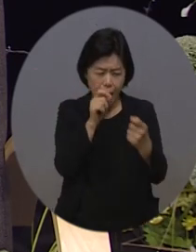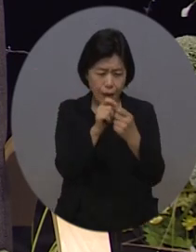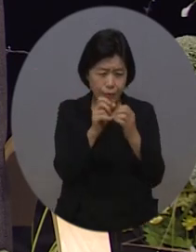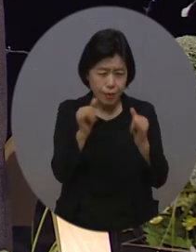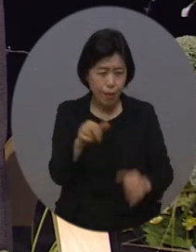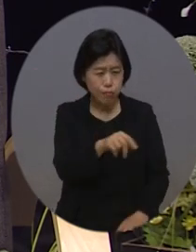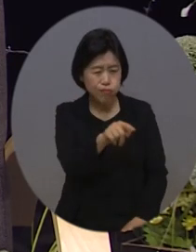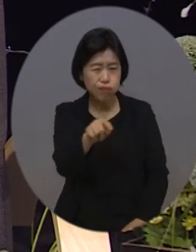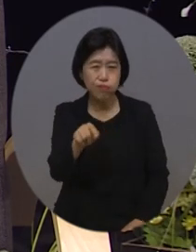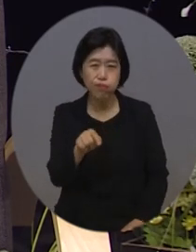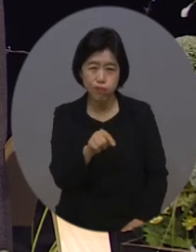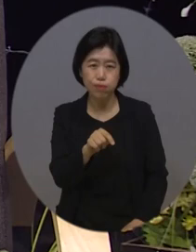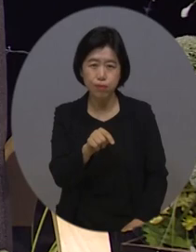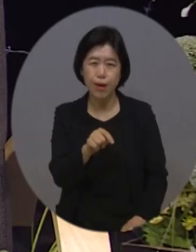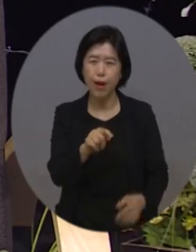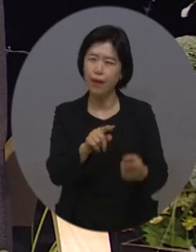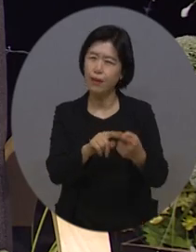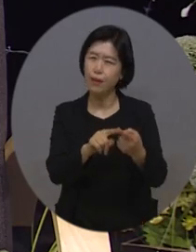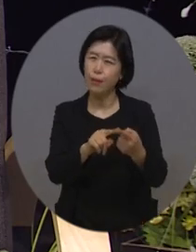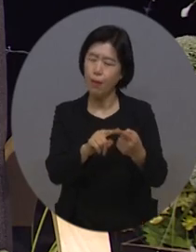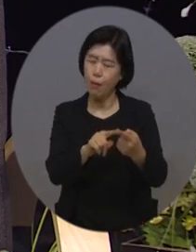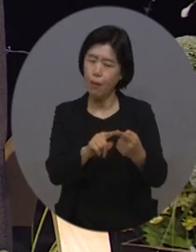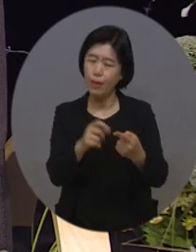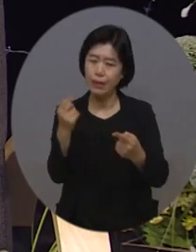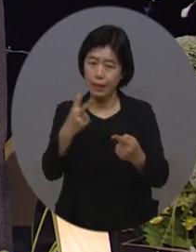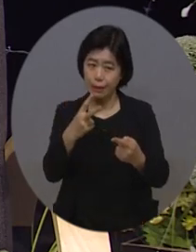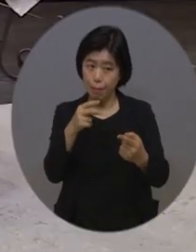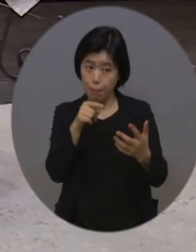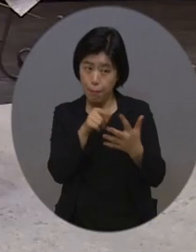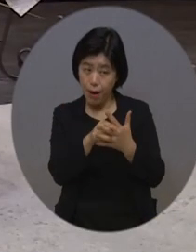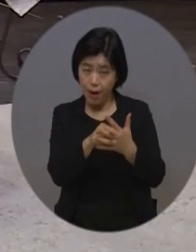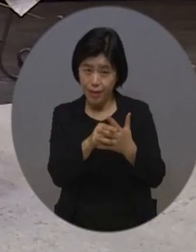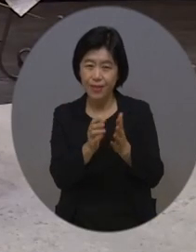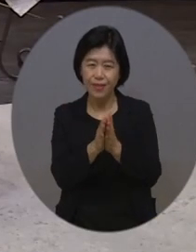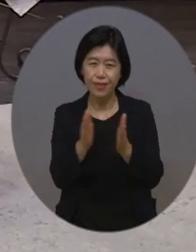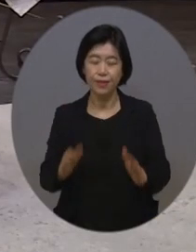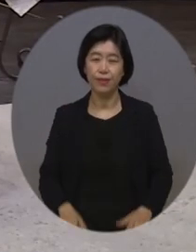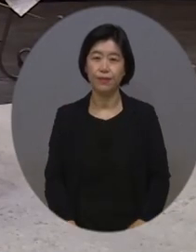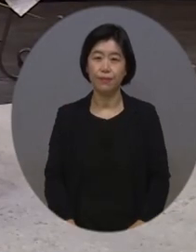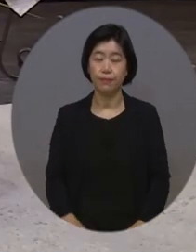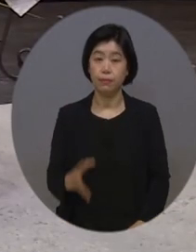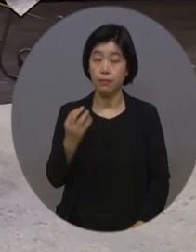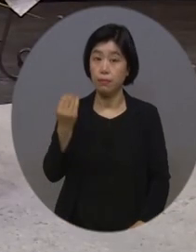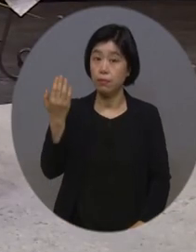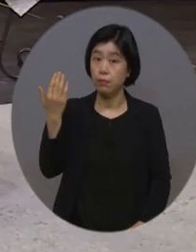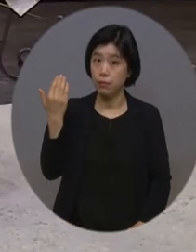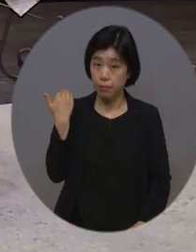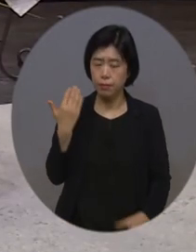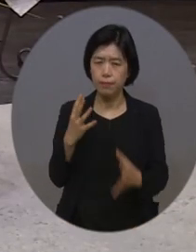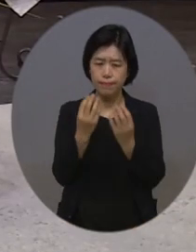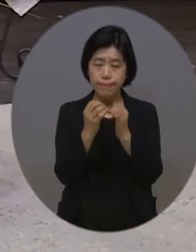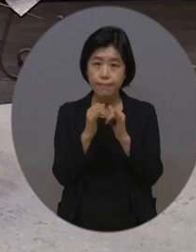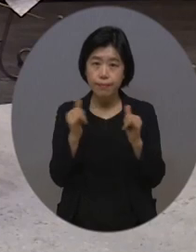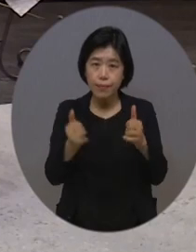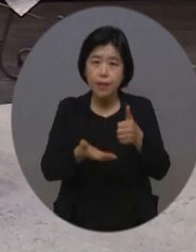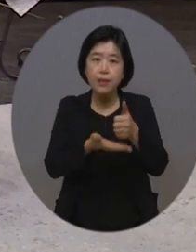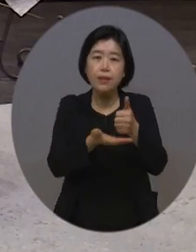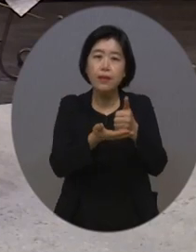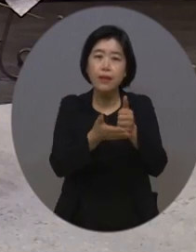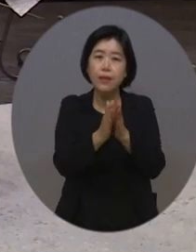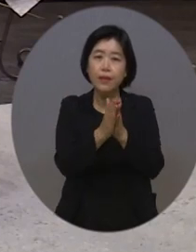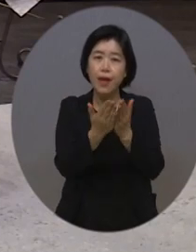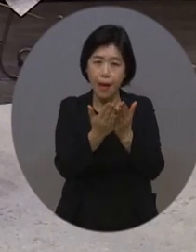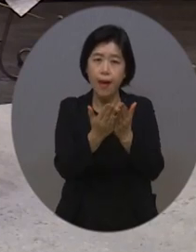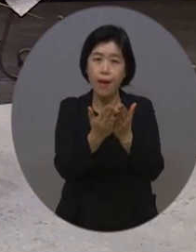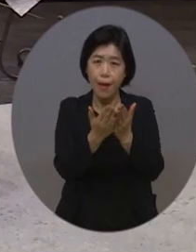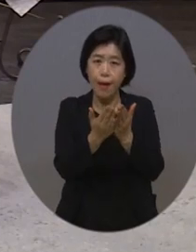역사를 등하불명처럼 알아채곤 합니다. 얼마 전엔 많은 분이 칭찬하는 산문집